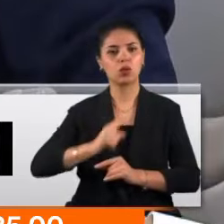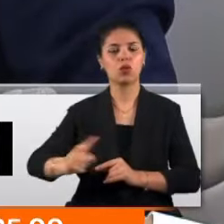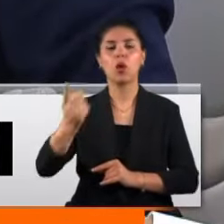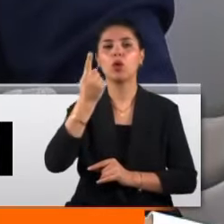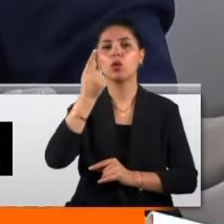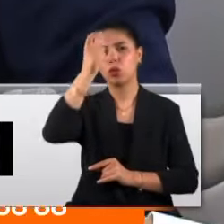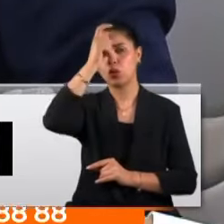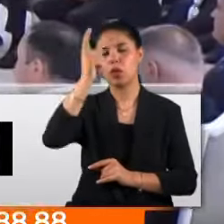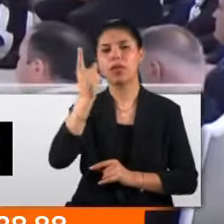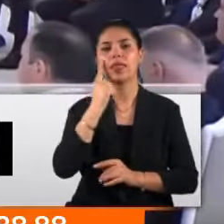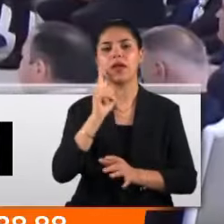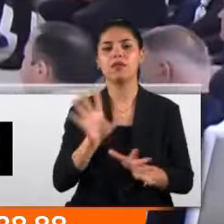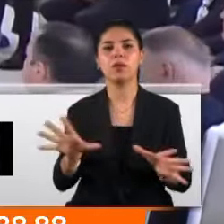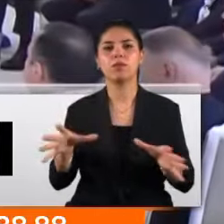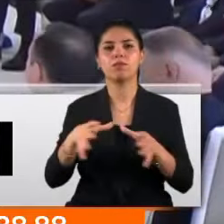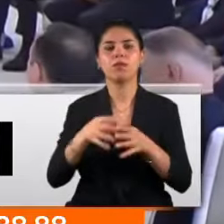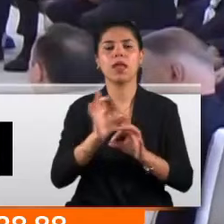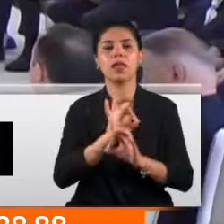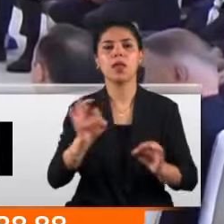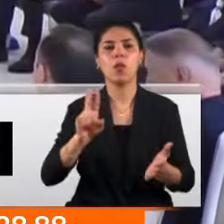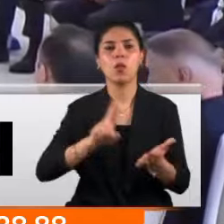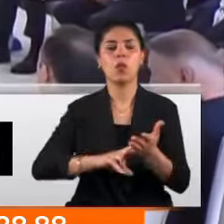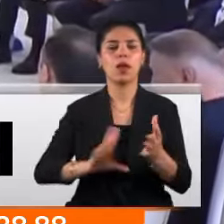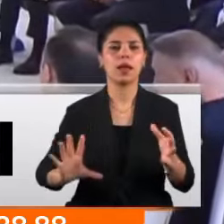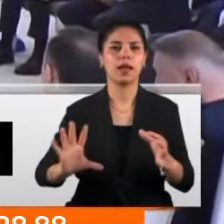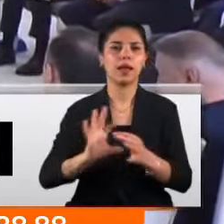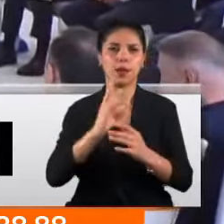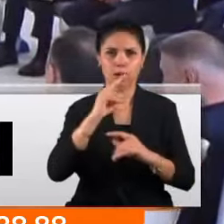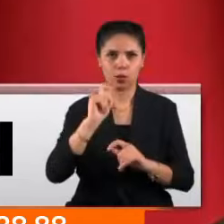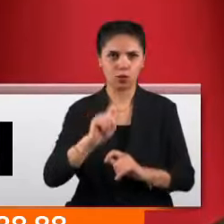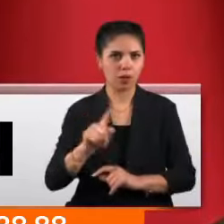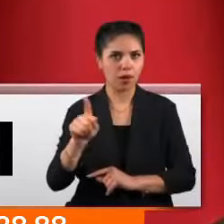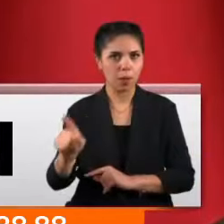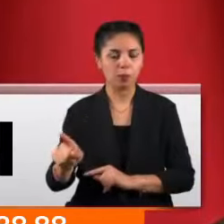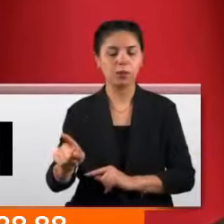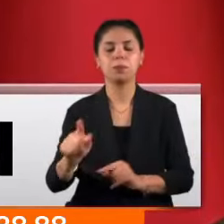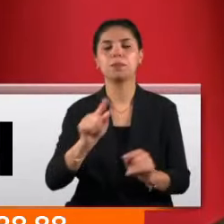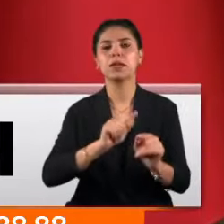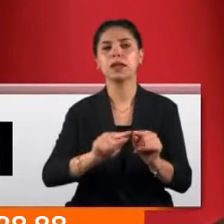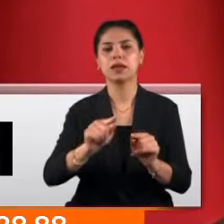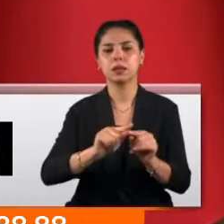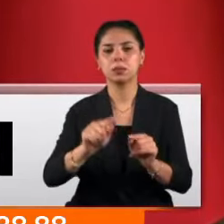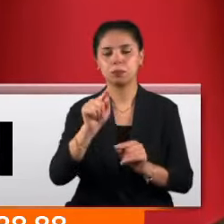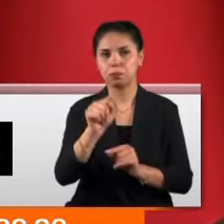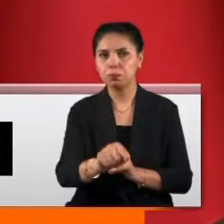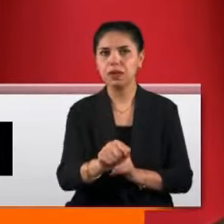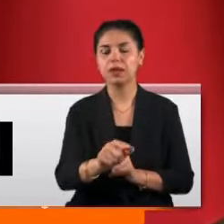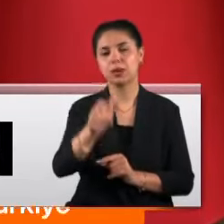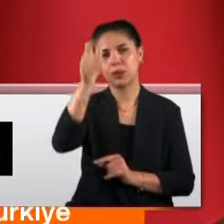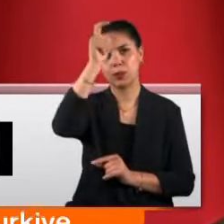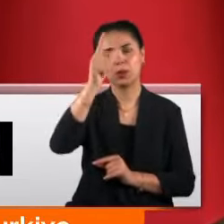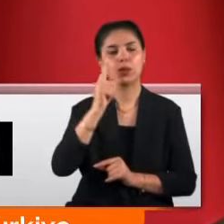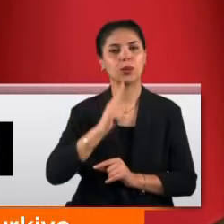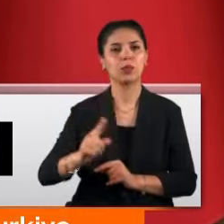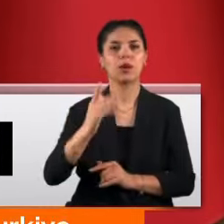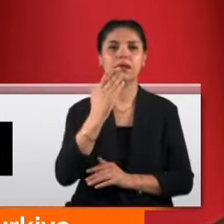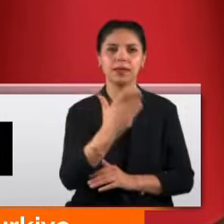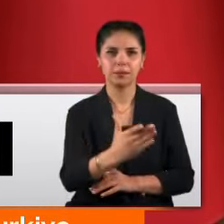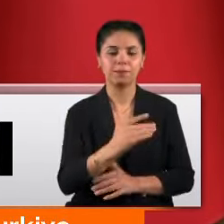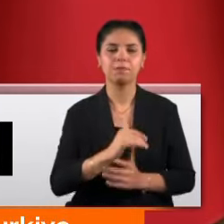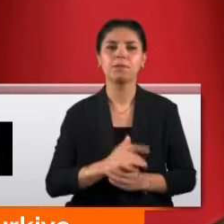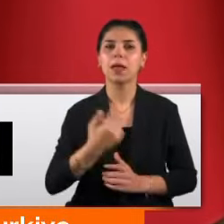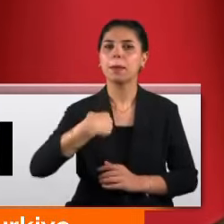Devletleri Teşkilatı'na tam üyeliğiyle ilgili de önemli mesajlar verdi. Kuzey Kıbrıs Türk Cumhuriyeti